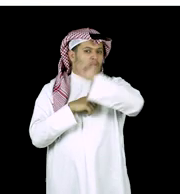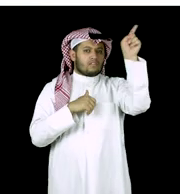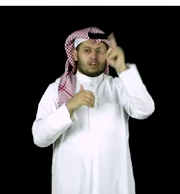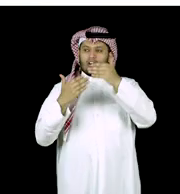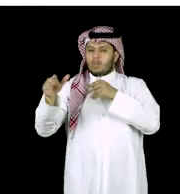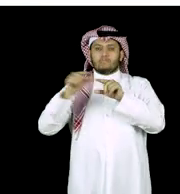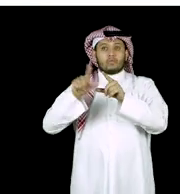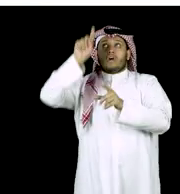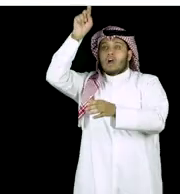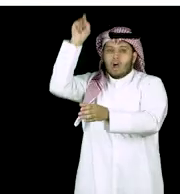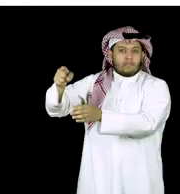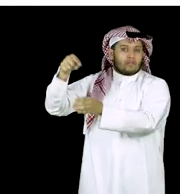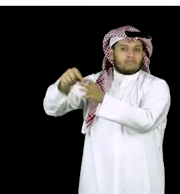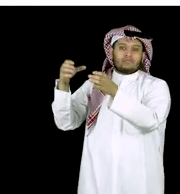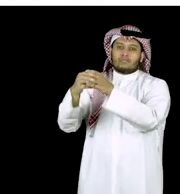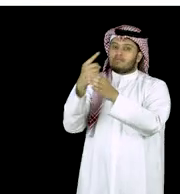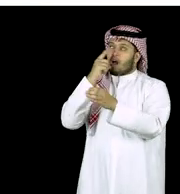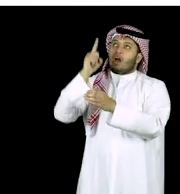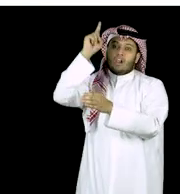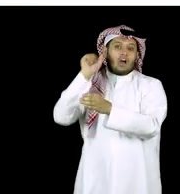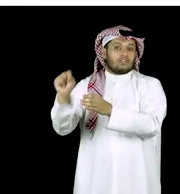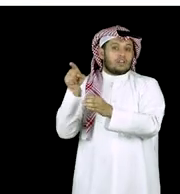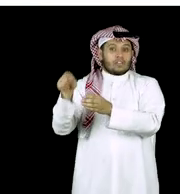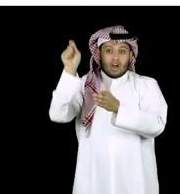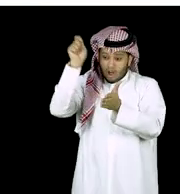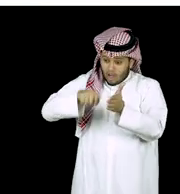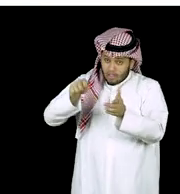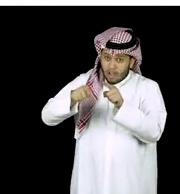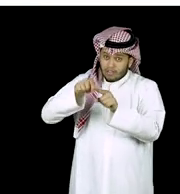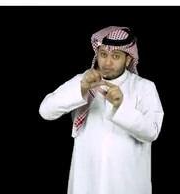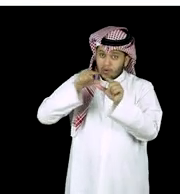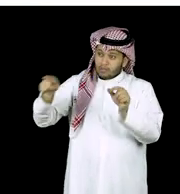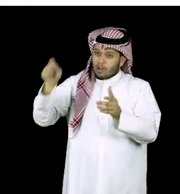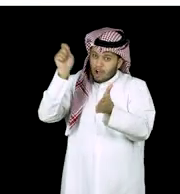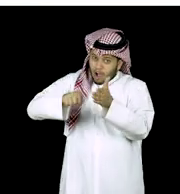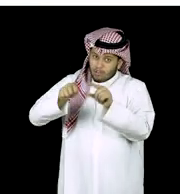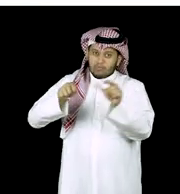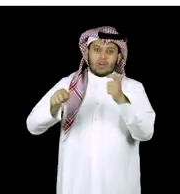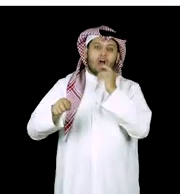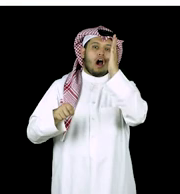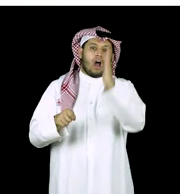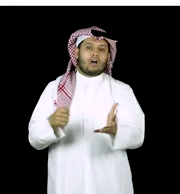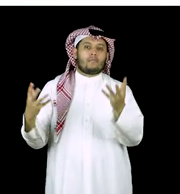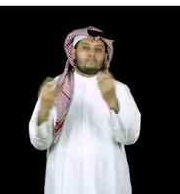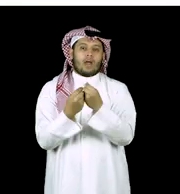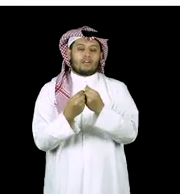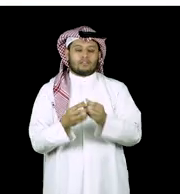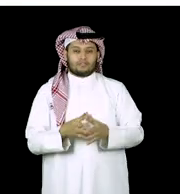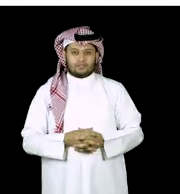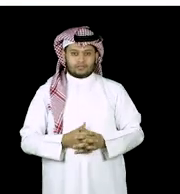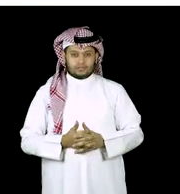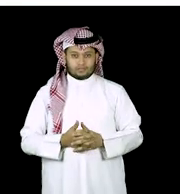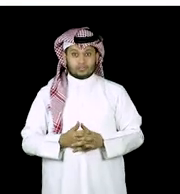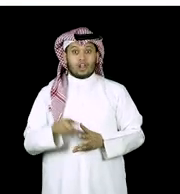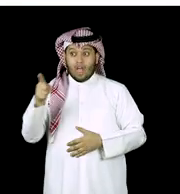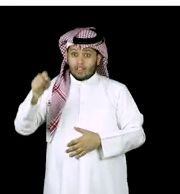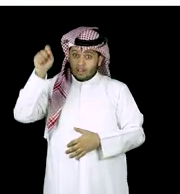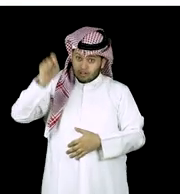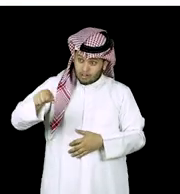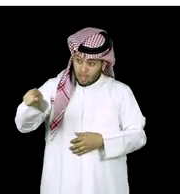عليهم إلا الله، ولا يخضعون في قضائهم إلا لما يقضي به الحق والعدل. وعلى هذا